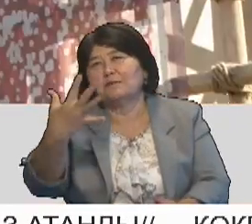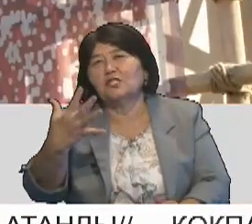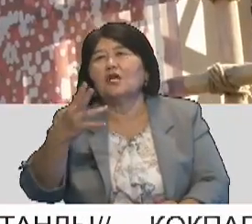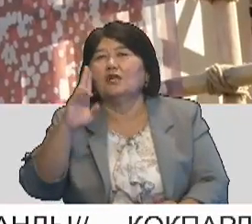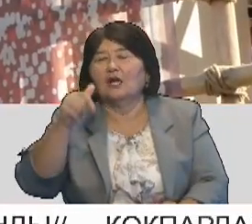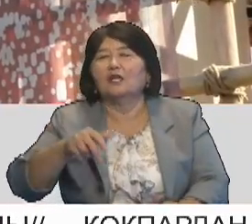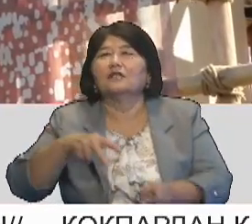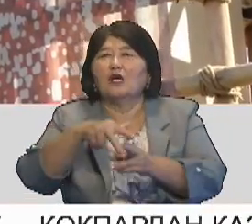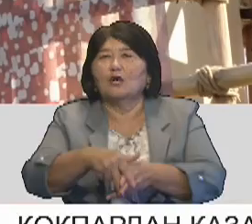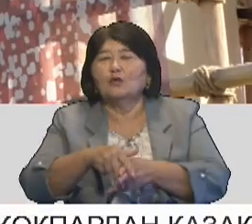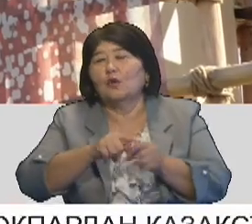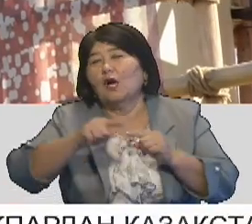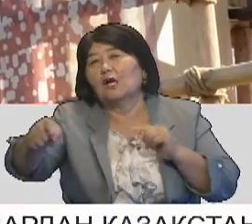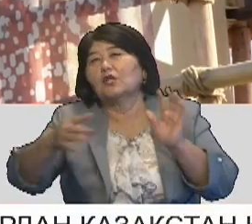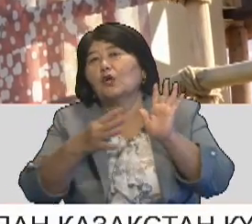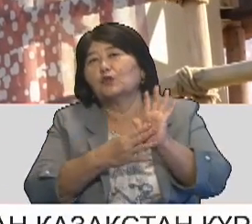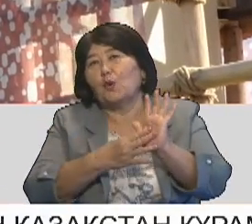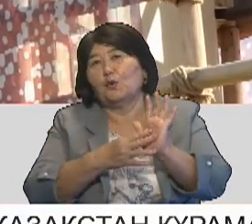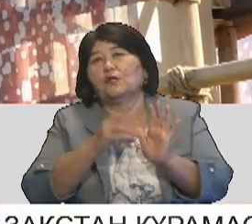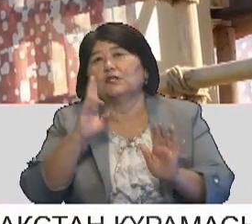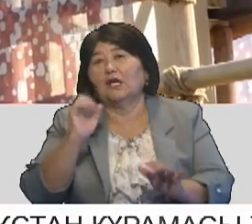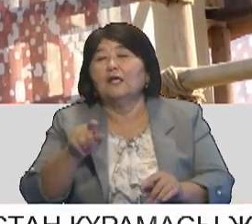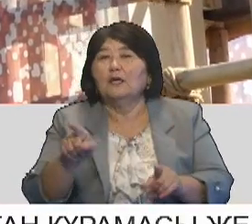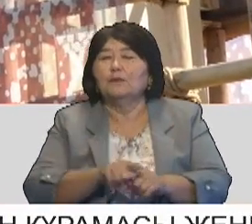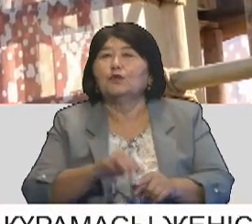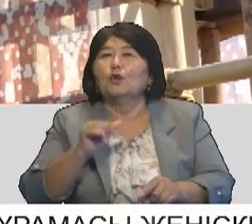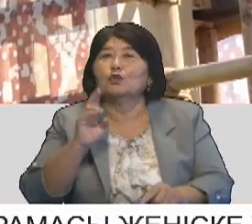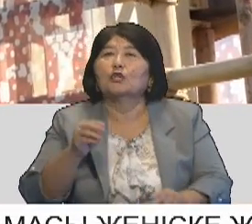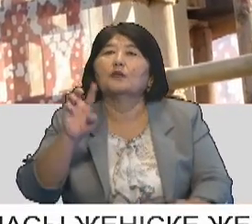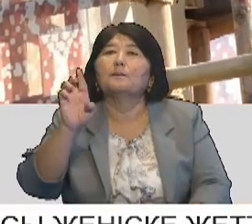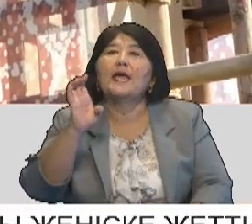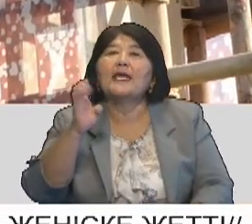Жорға жарыстың қашықтығы 9 шақырым. Бұдан бөлек ұшқыр бәйге де болады.